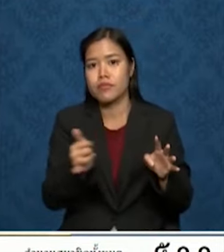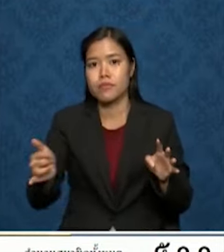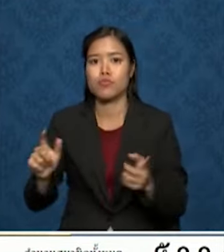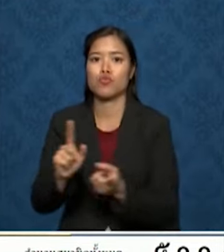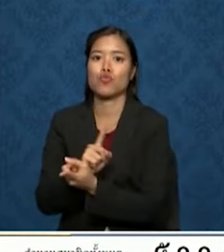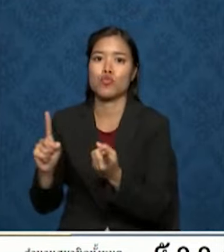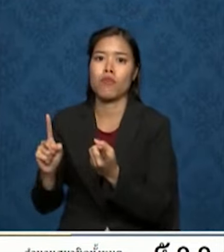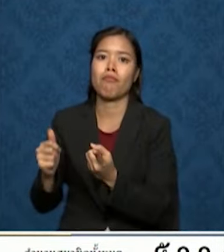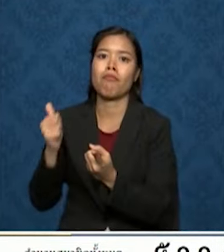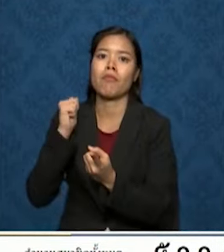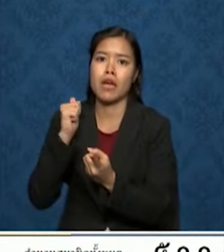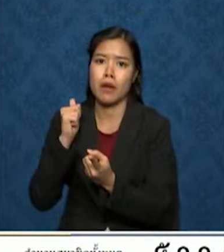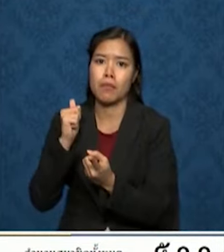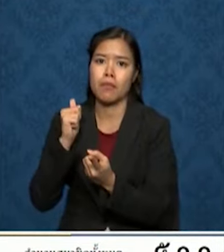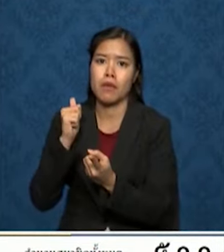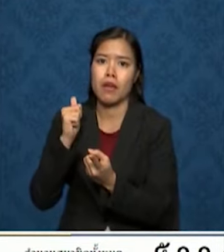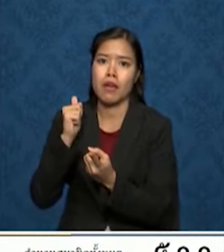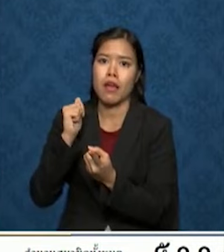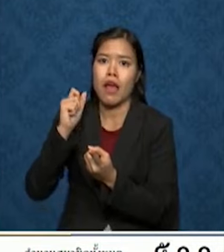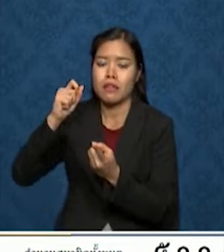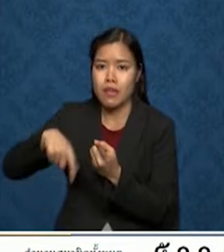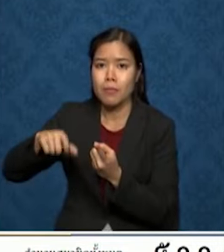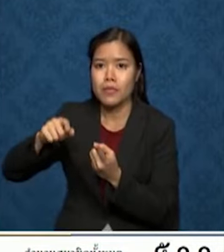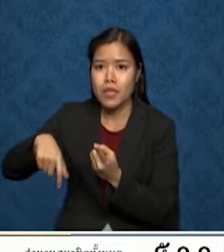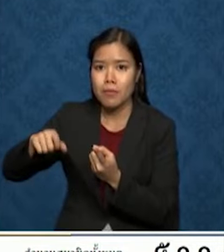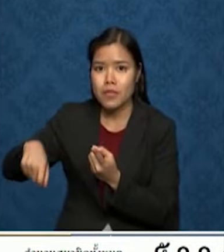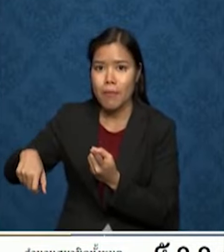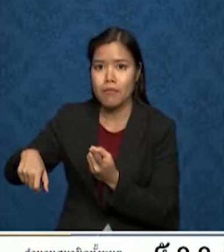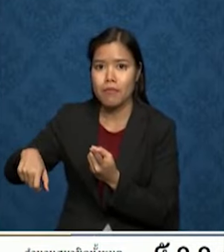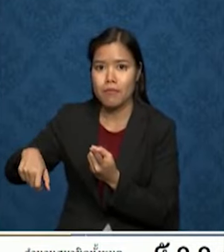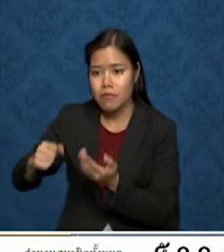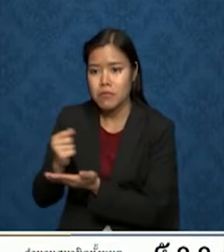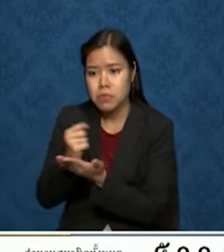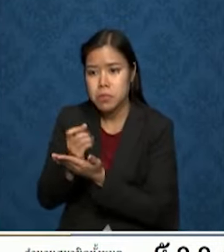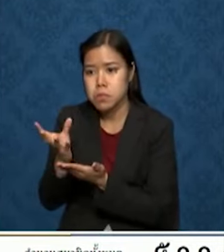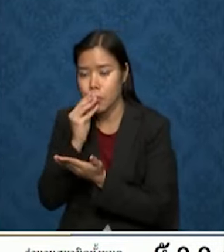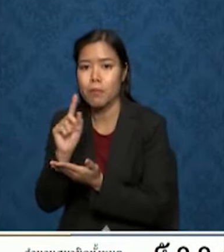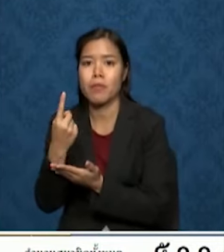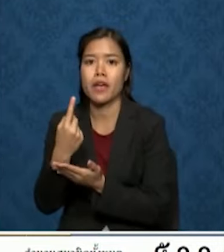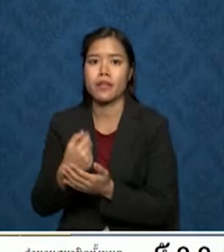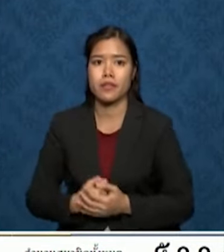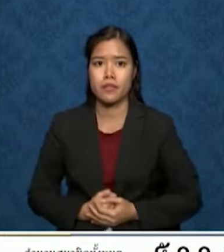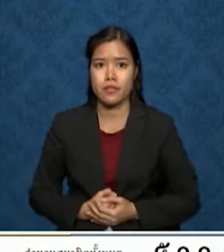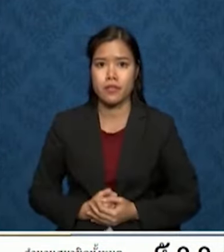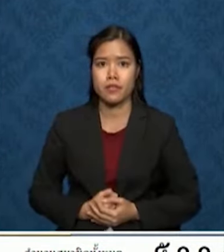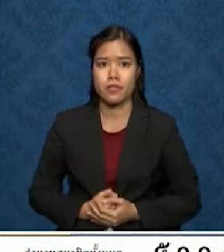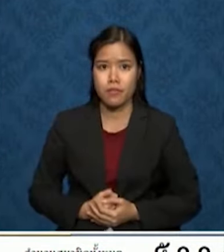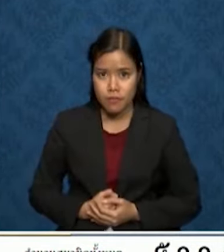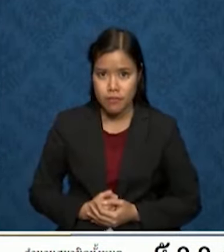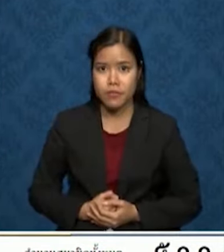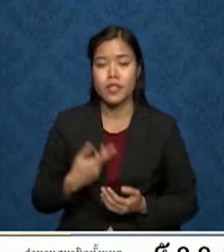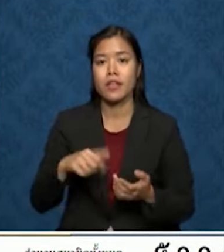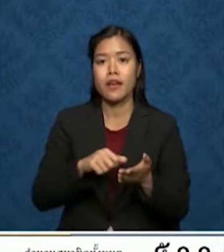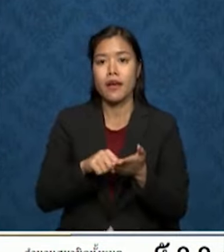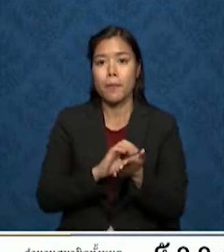เปรี่ยนและตีตาเข้วติดยาเสีบติดมาบัหายแล้ ยังเป็พูดเสียบติดปวัติั